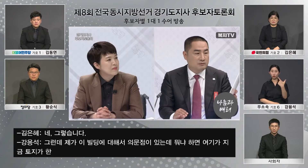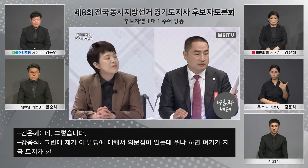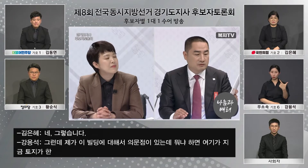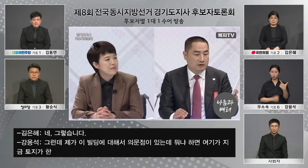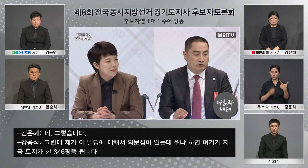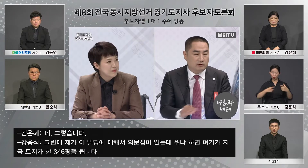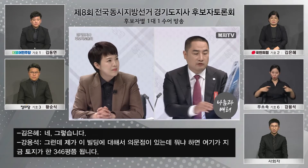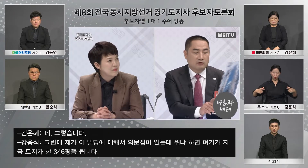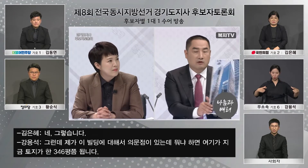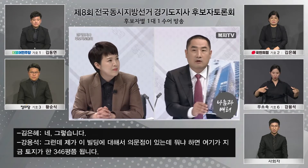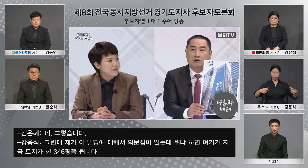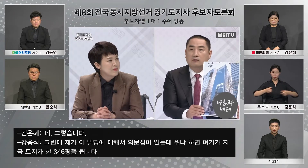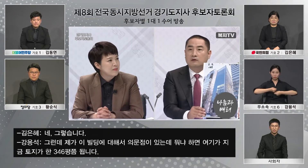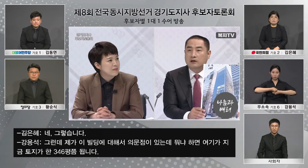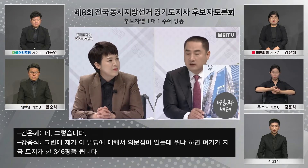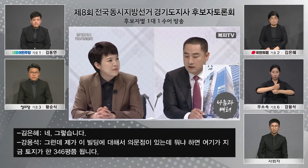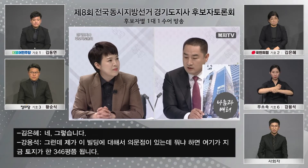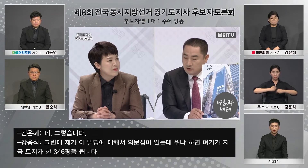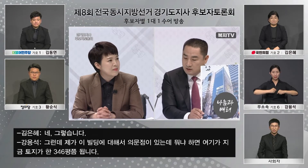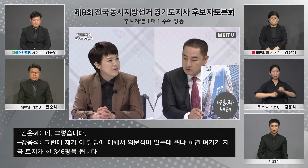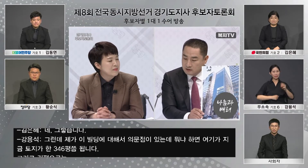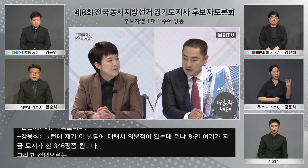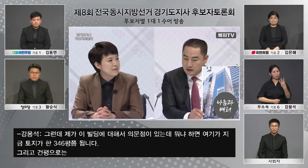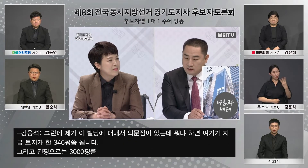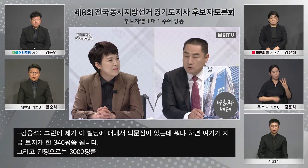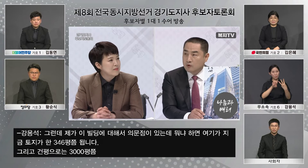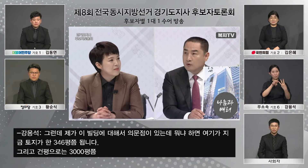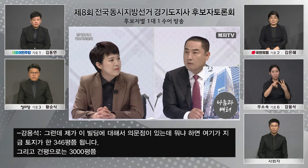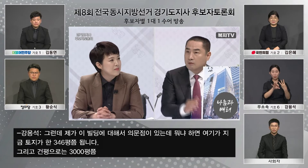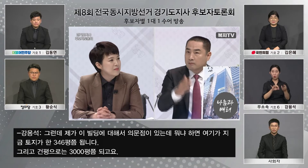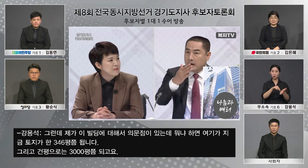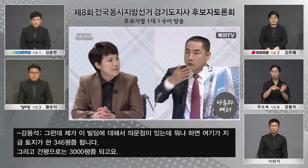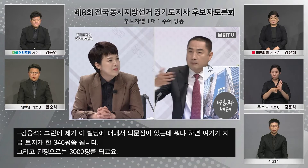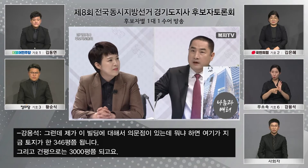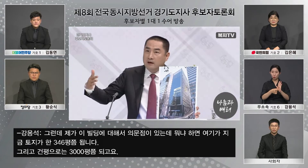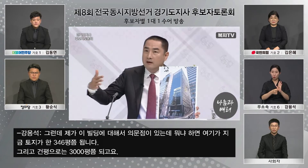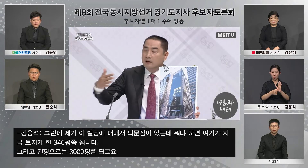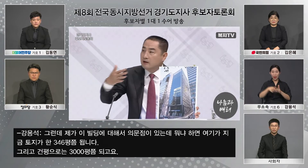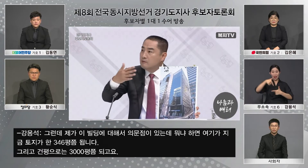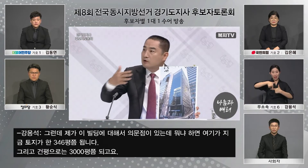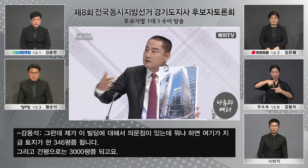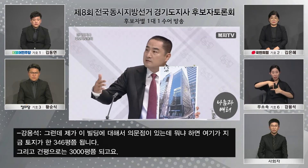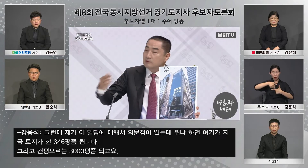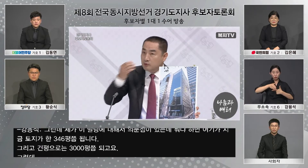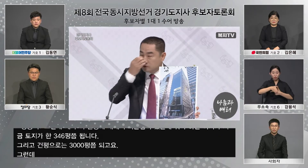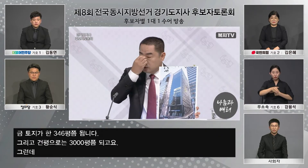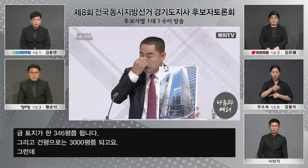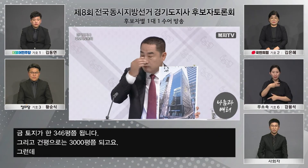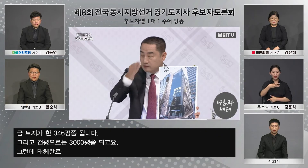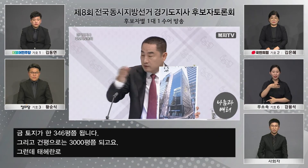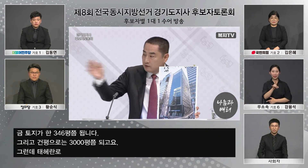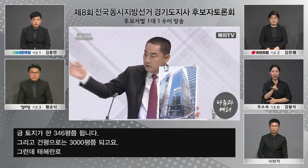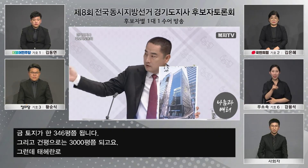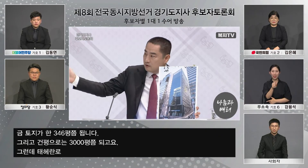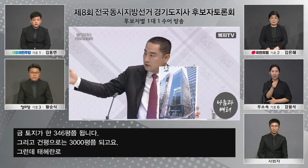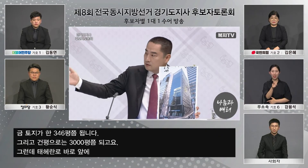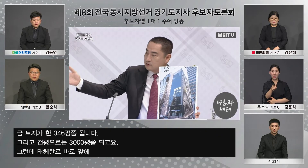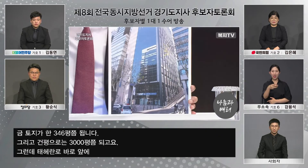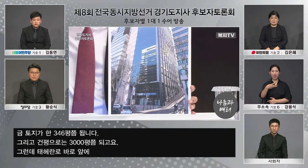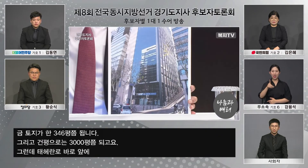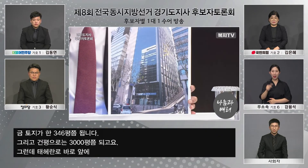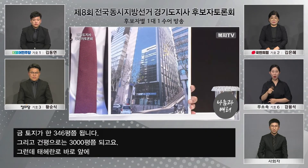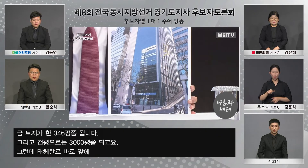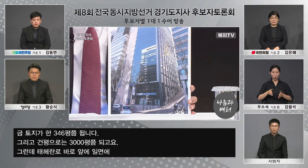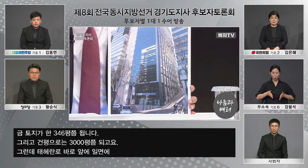한 3,000평쯤 되고요. 그런데 테헤란로 바로 앞에 일면에 있습니다. 포스코 타워부터